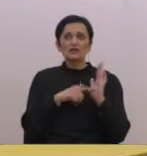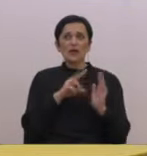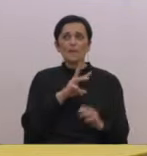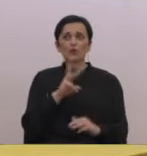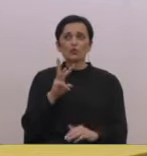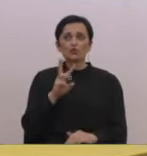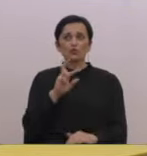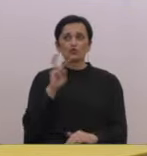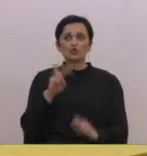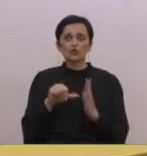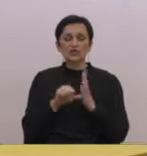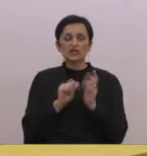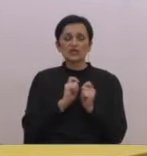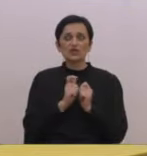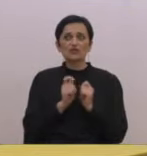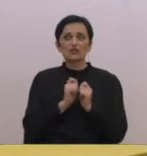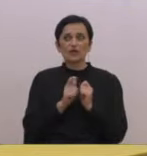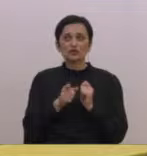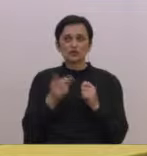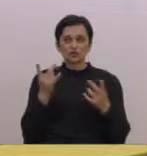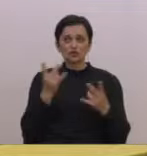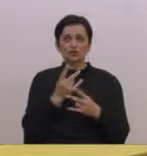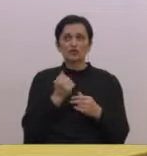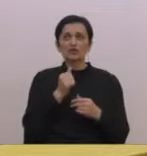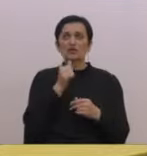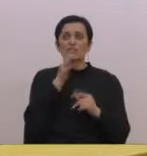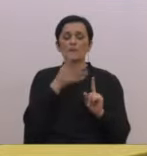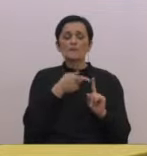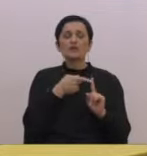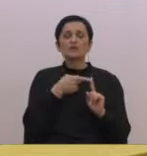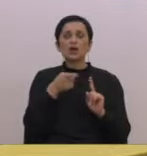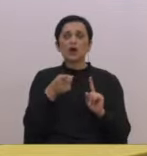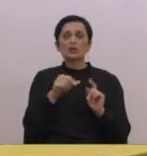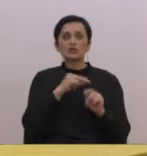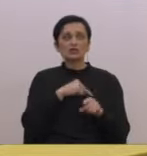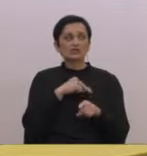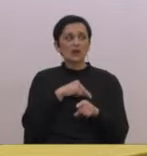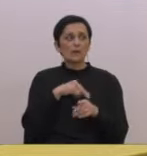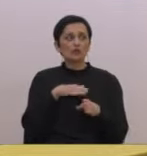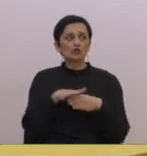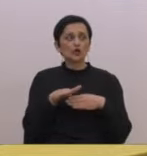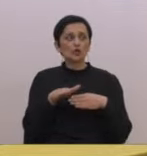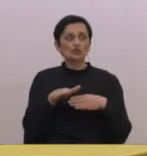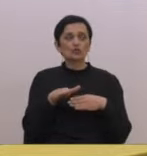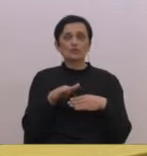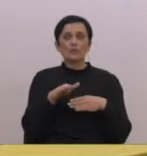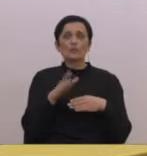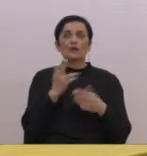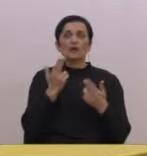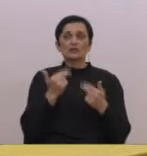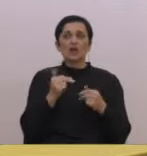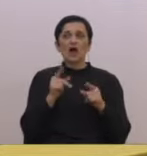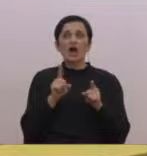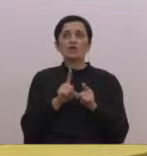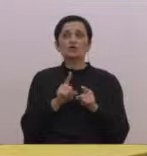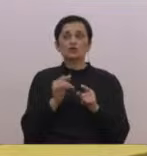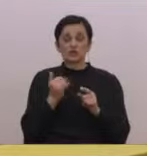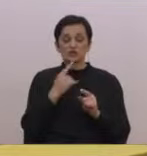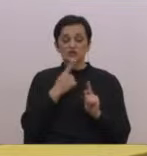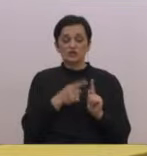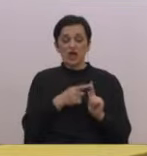$70 მილიონამდე ინვესტიცია, რომელსაც ჭირდება რამდენიმე წელი, რომ ეს სამუშაოები შესრულდეს. Და ასე რომ მიმდინარე